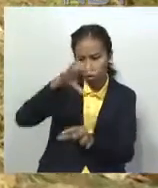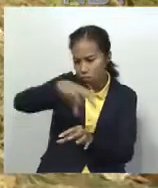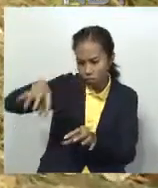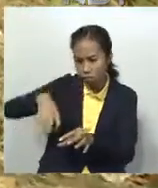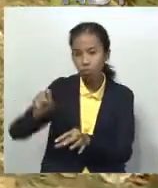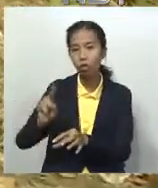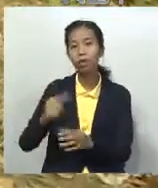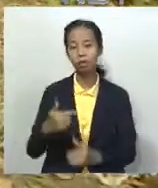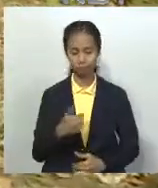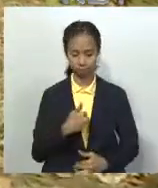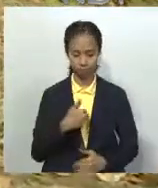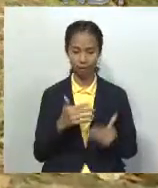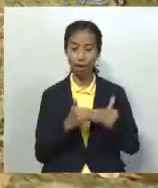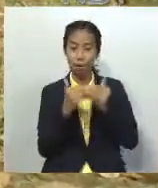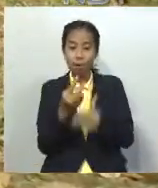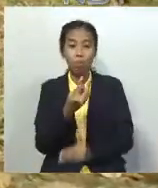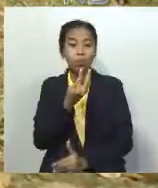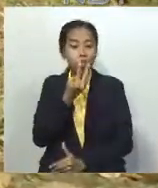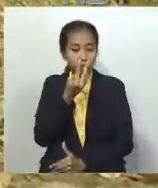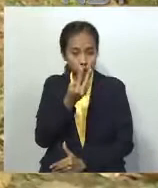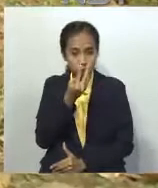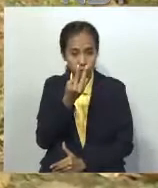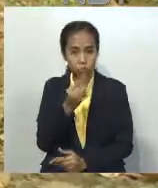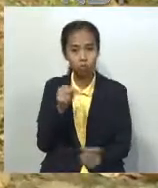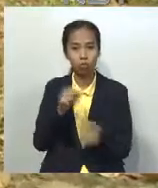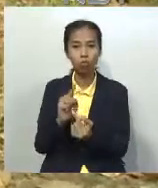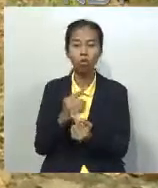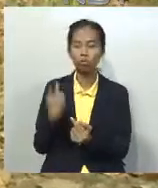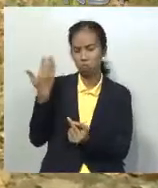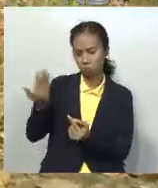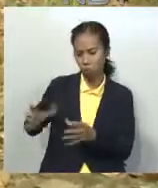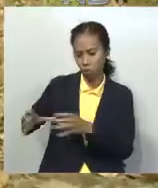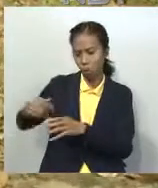เดี๋ยวนุ้ยจะพาคุณผู้ชมไปดูในเรื่องของการทำงานของเจ้าหน้